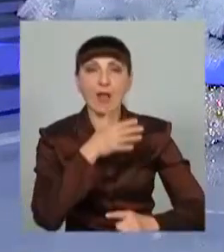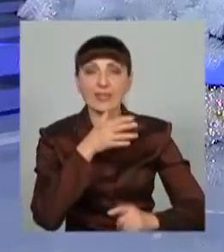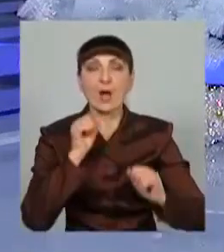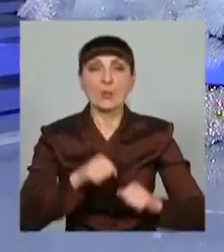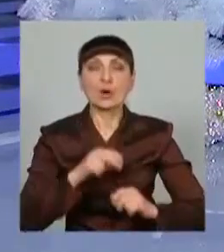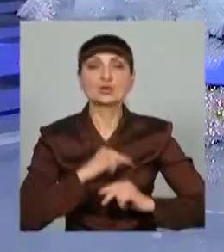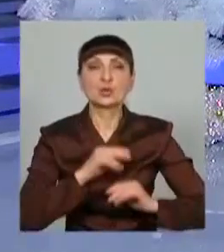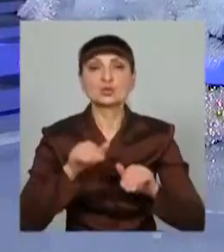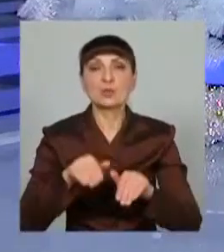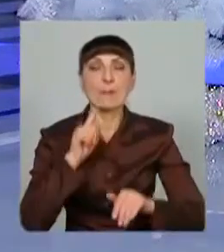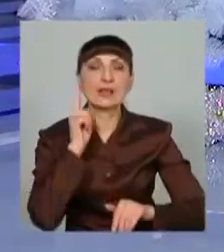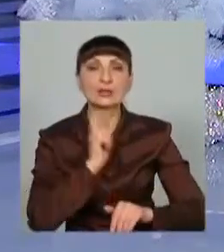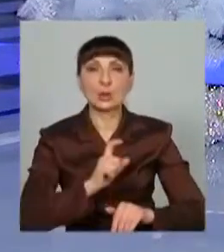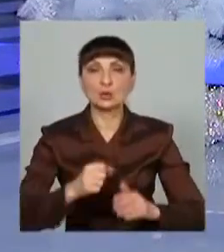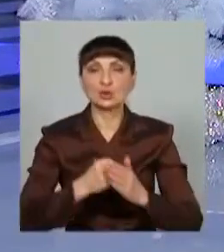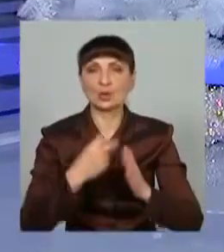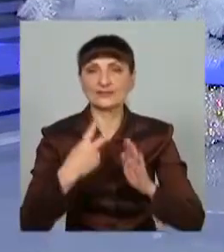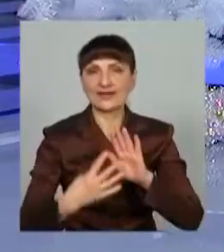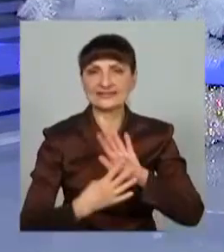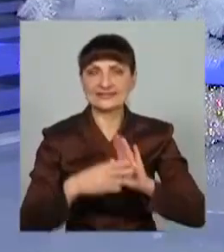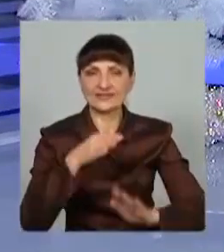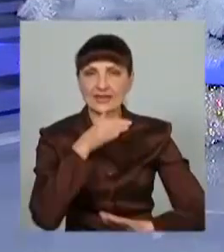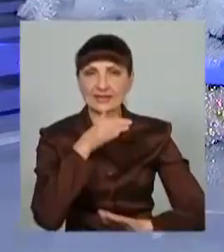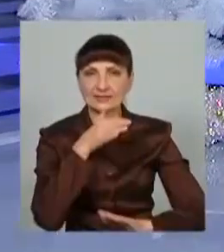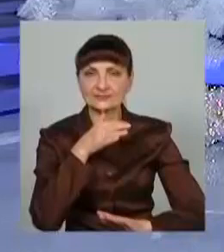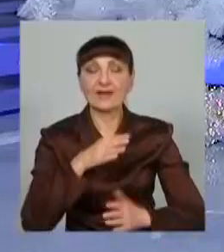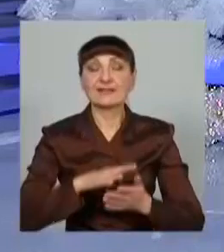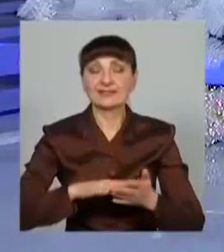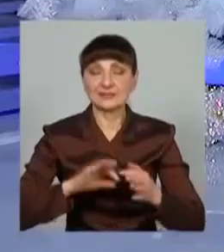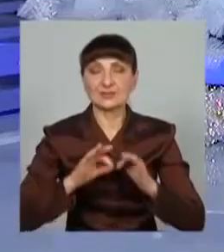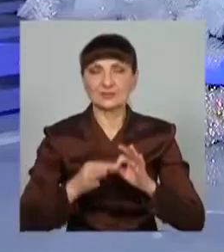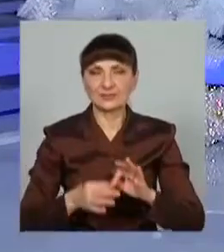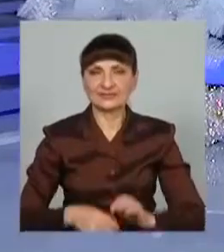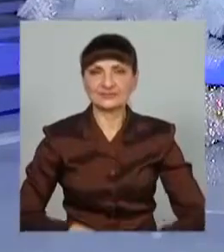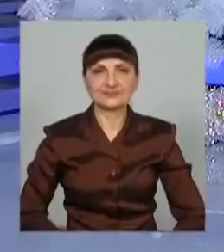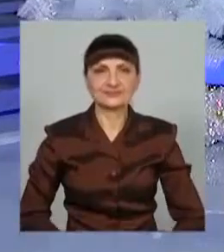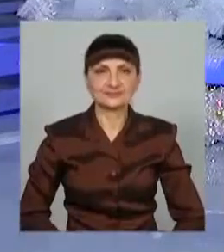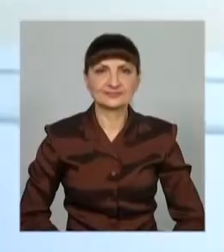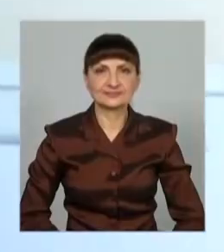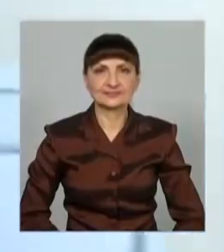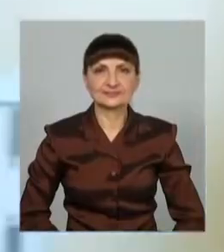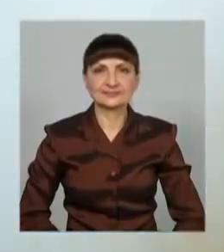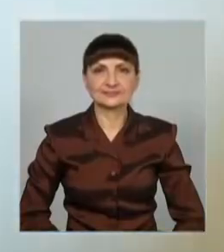могут трудоустроенные молодые люди до 29 лет. Аян Рафина-Рикбаева продолжит.